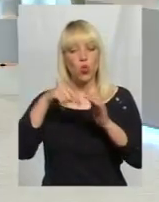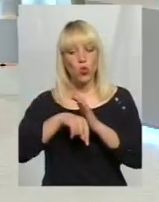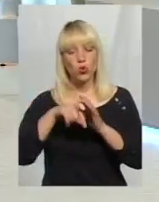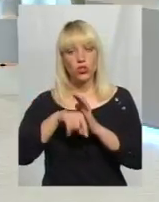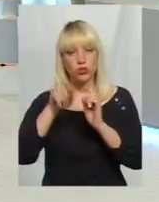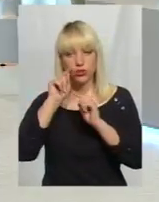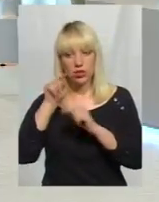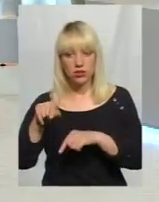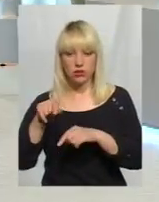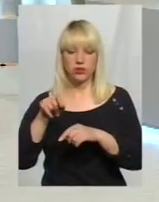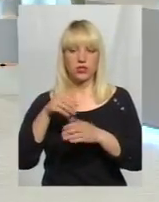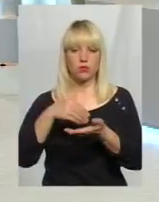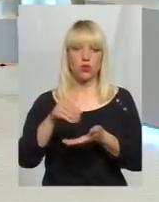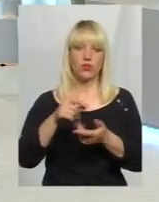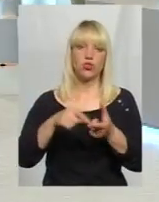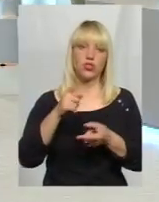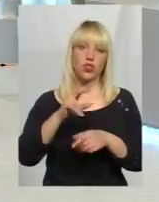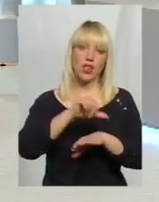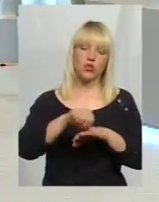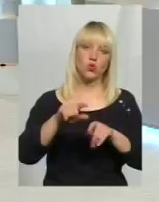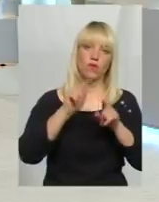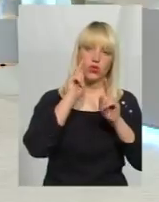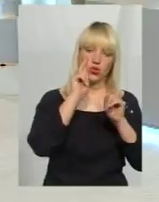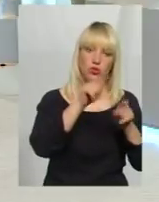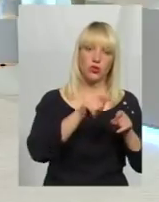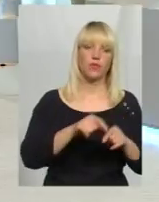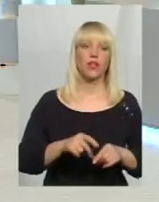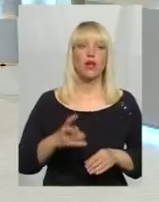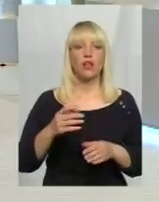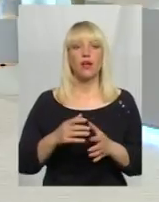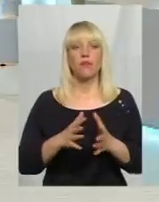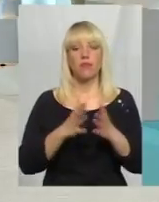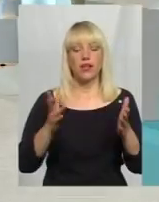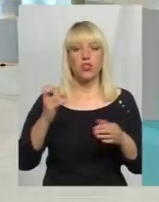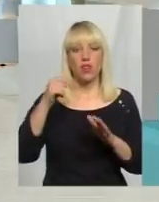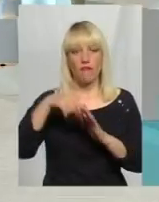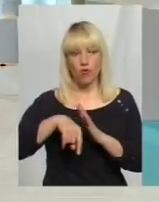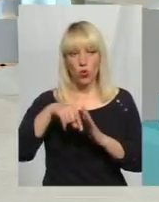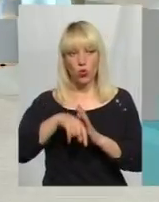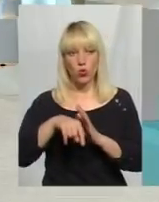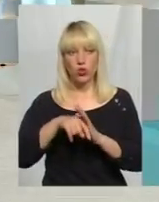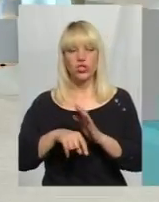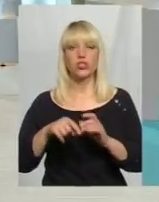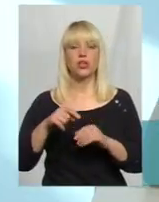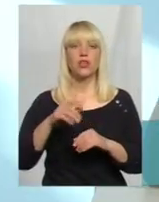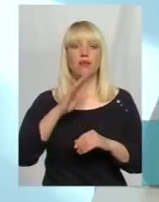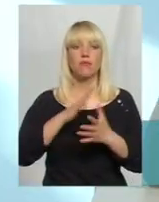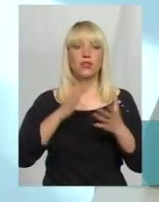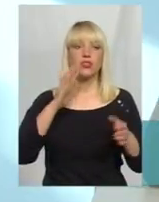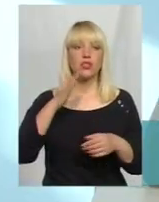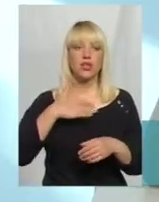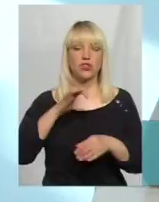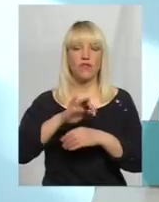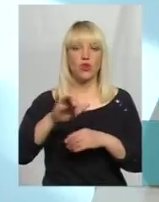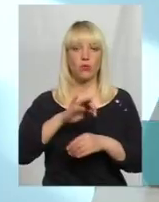ж таки є такі, що і на зовнішнього? Допоки що, звичайно, більше на внутрішнього. Ви знаєте, що більшість наших виробників,